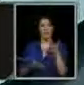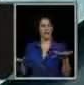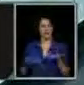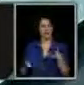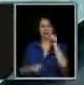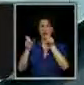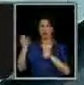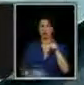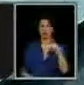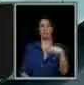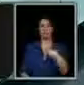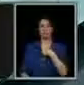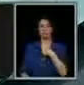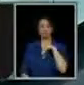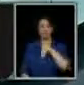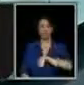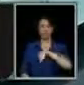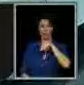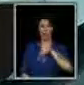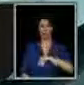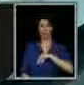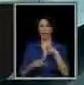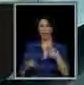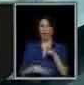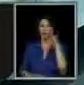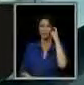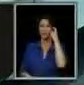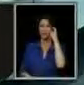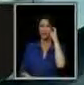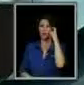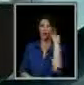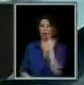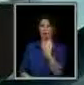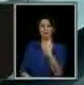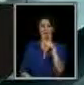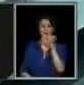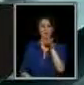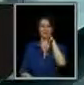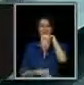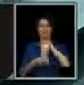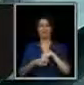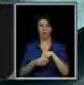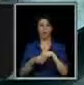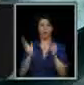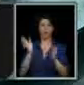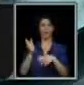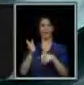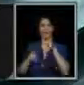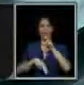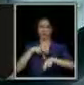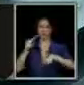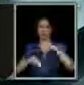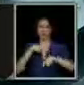מלקות נפשית או פיזית ולא יכולים לדאוג לעצמם. 5,000 מהם נמצאים תחת אחריותה של הקרן לטיפול